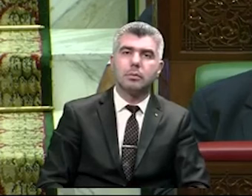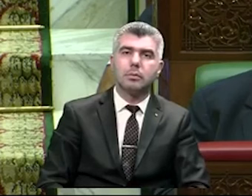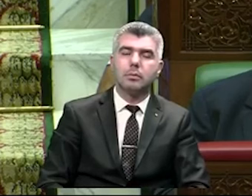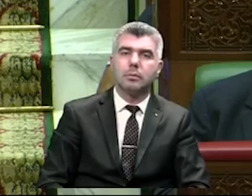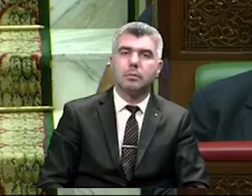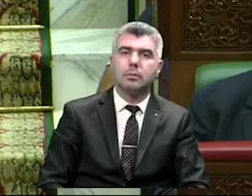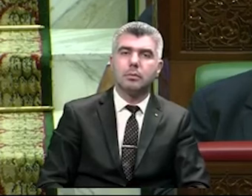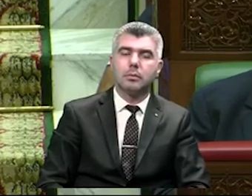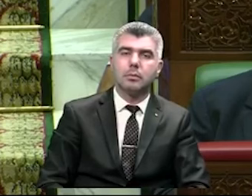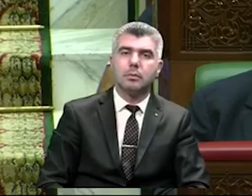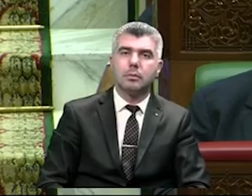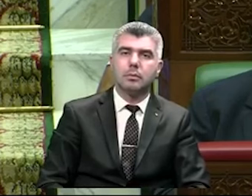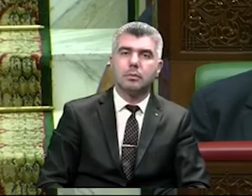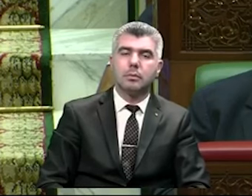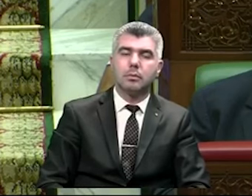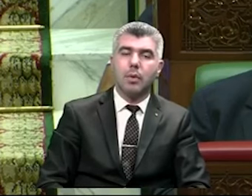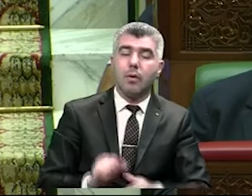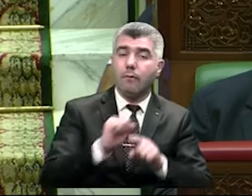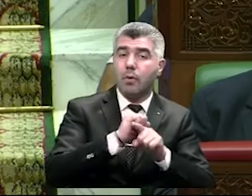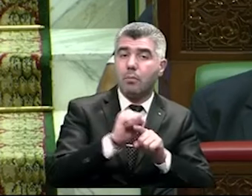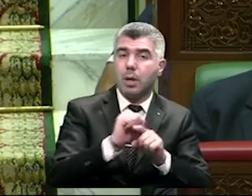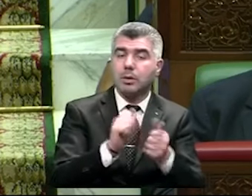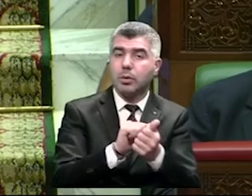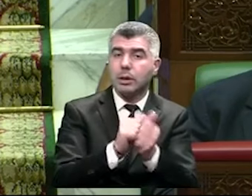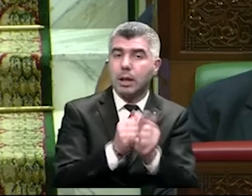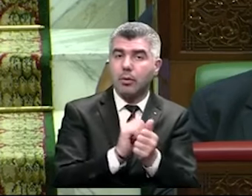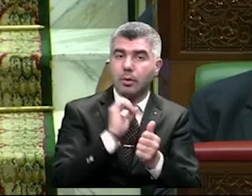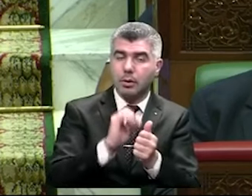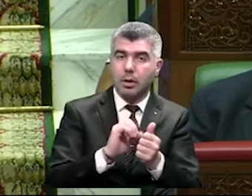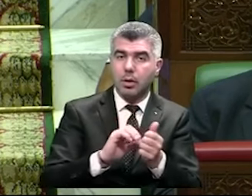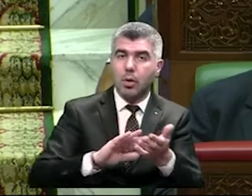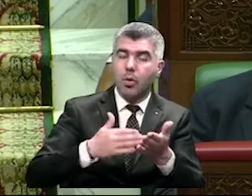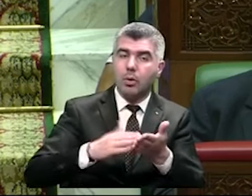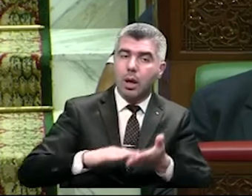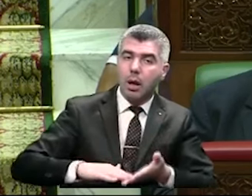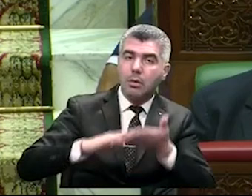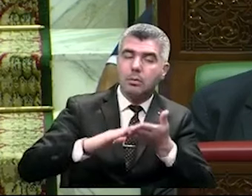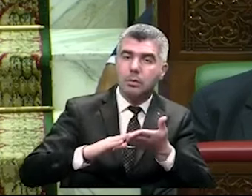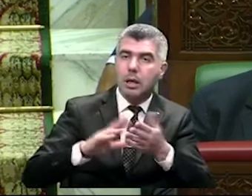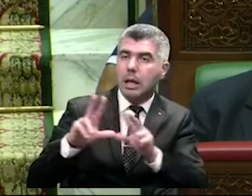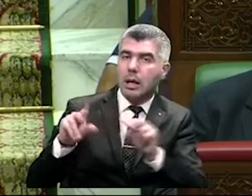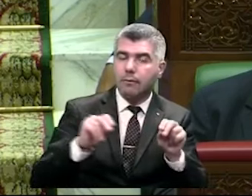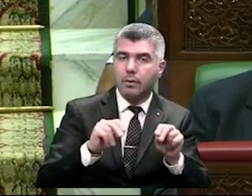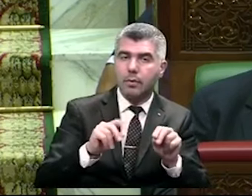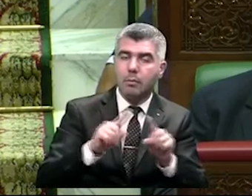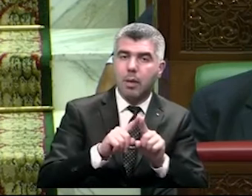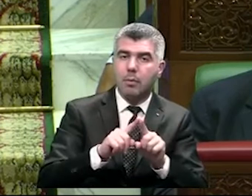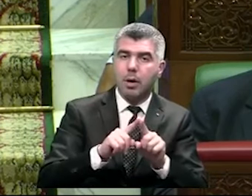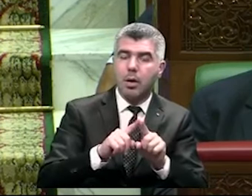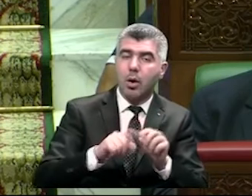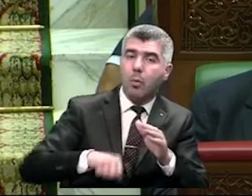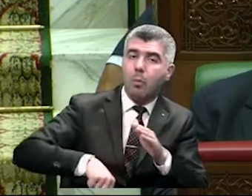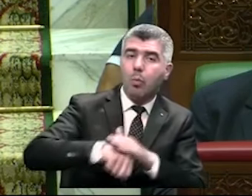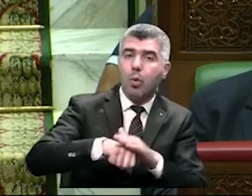رياضيا تكوينا رياضيا للموهبه الى رحاب الاحتراف وكم كانت البطوله